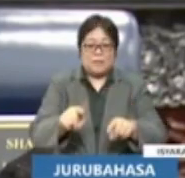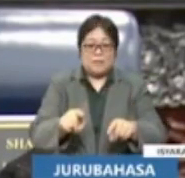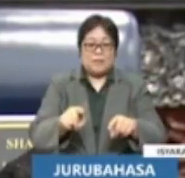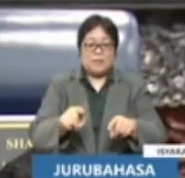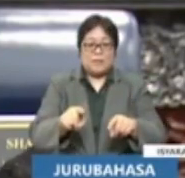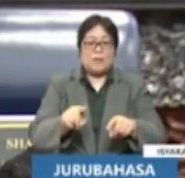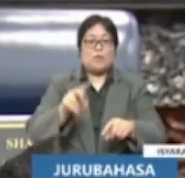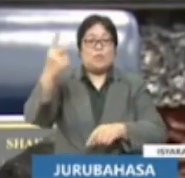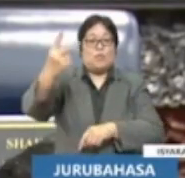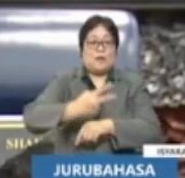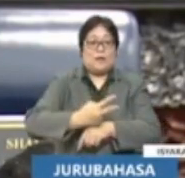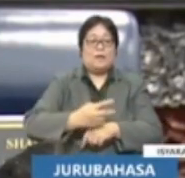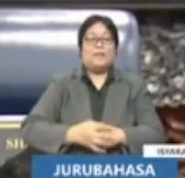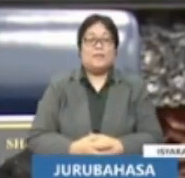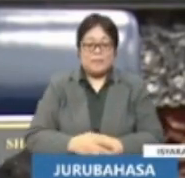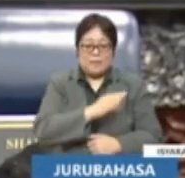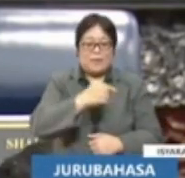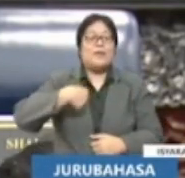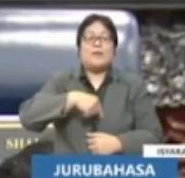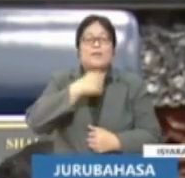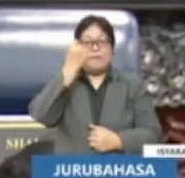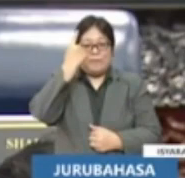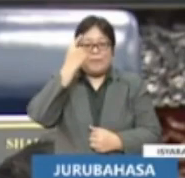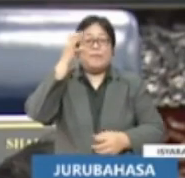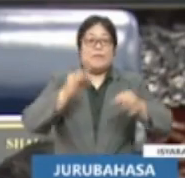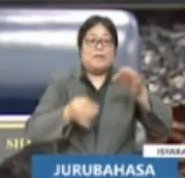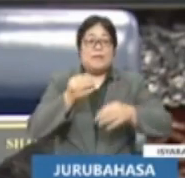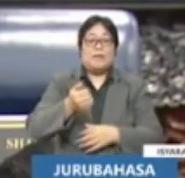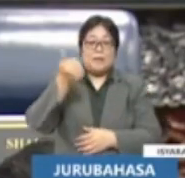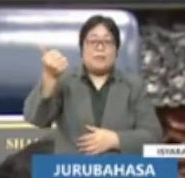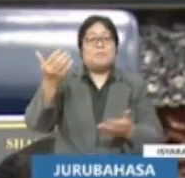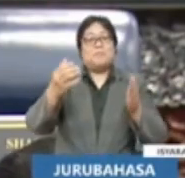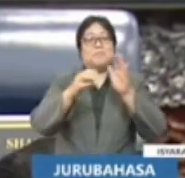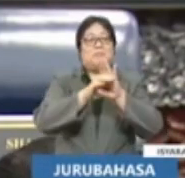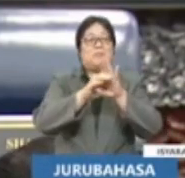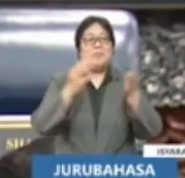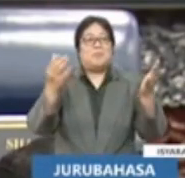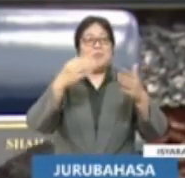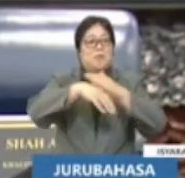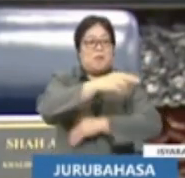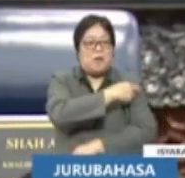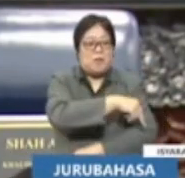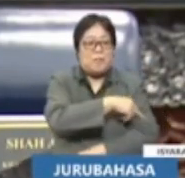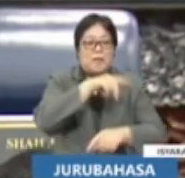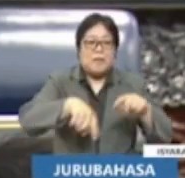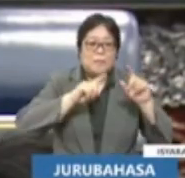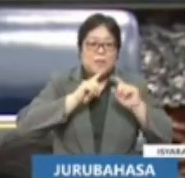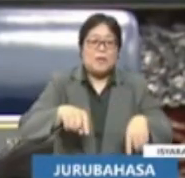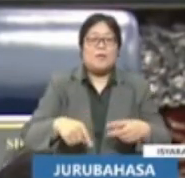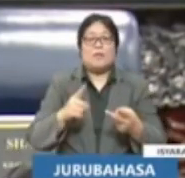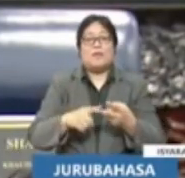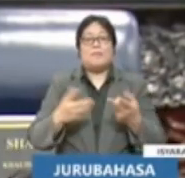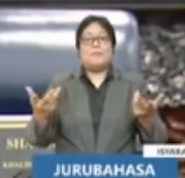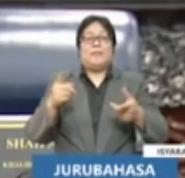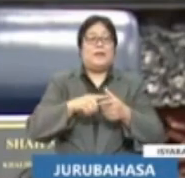dalam 2 hari. Saya. Dan kita faham kalau beliau masuk hospital, tak dapat jawab. Ya. Ataupun